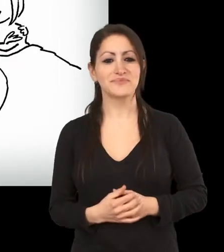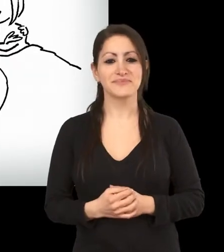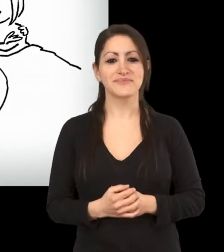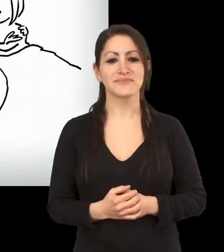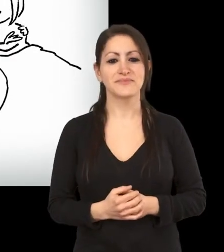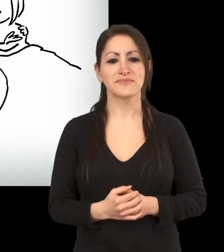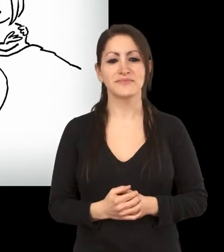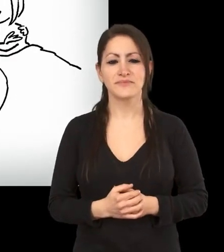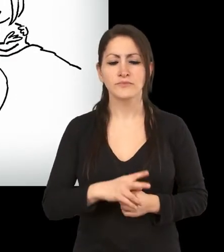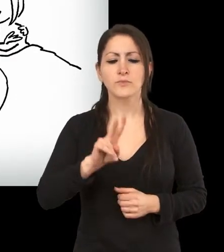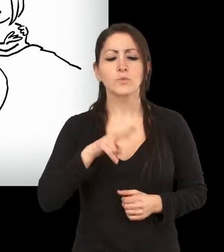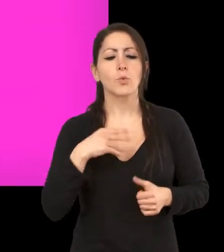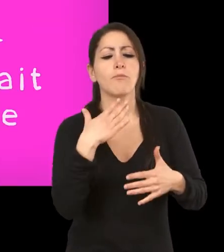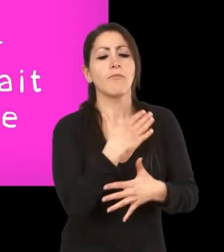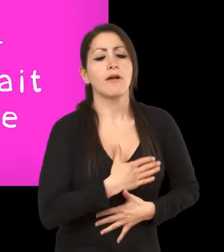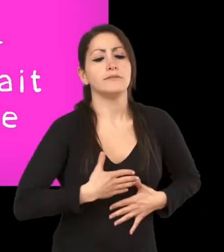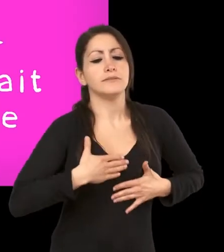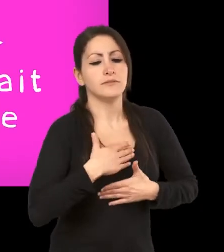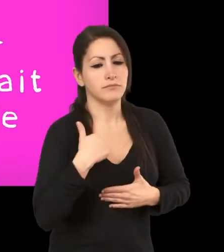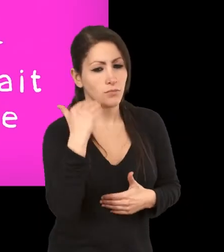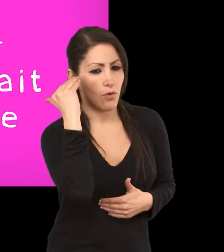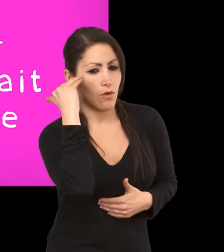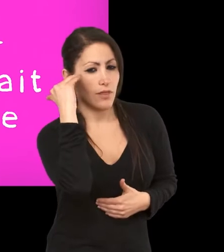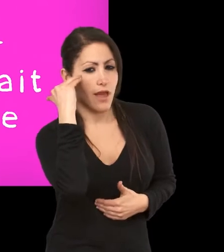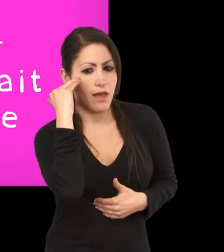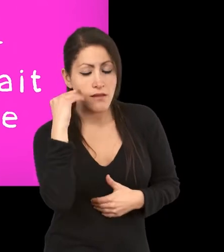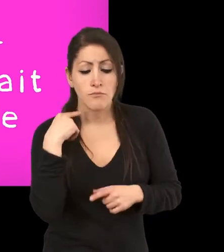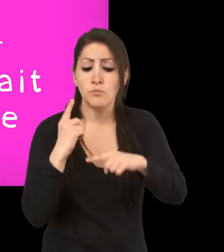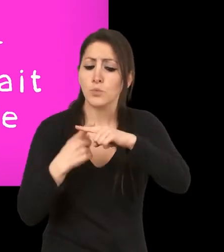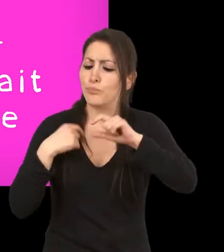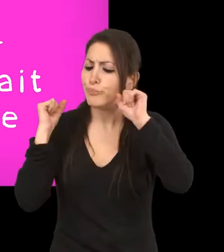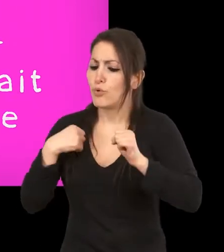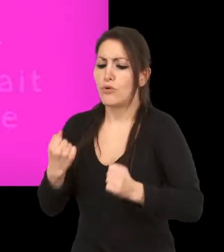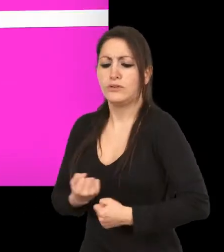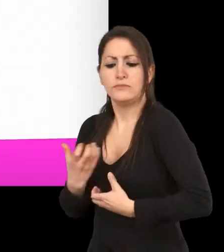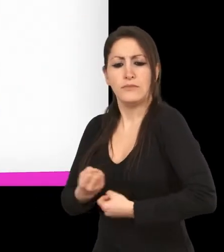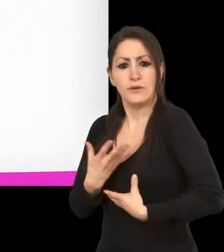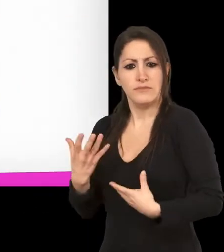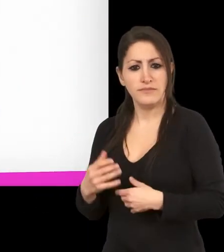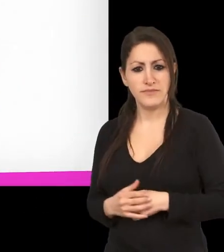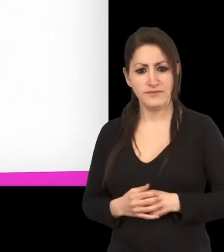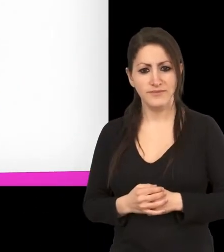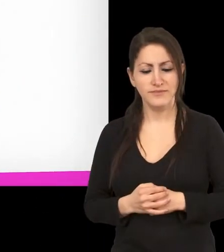La sexualité, je sais ce qui me fait plaisir et j'en parle.